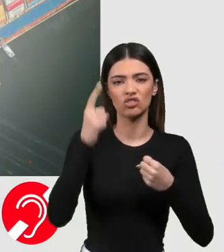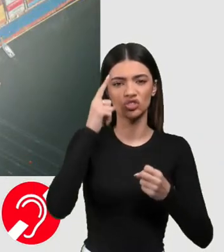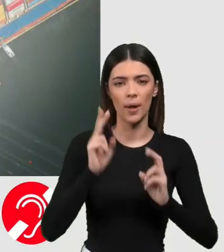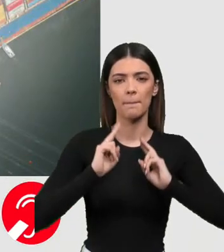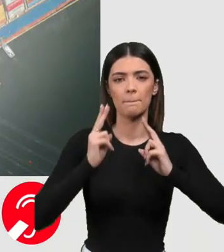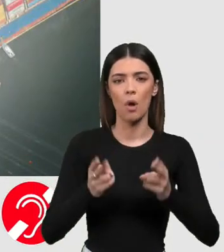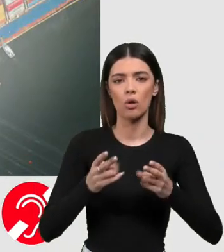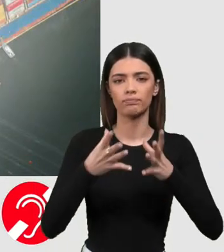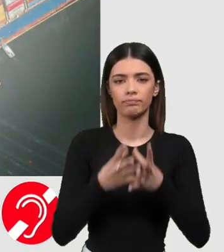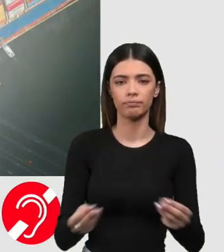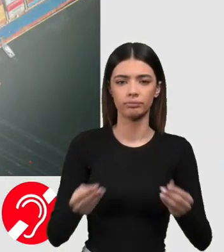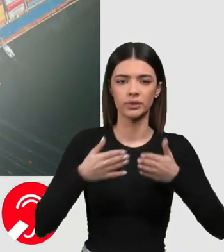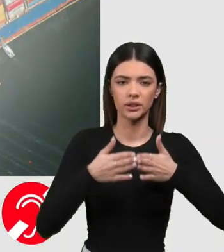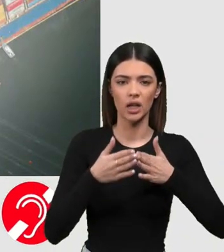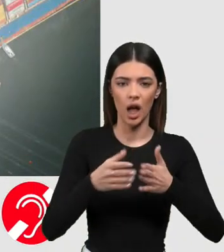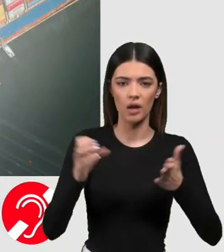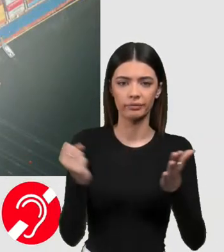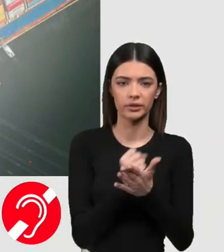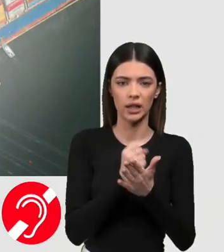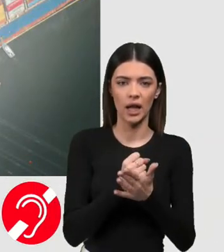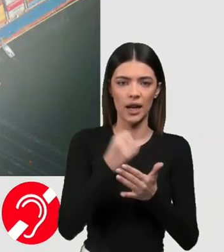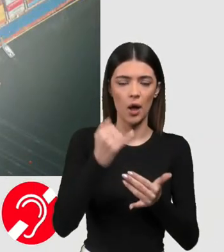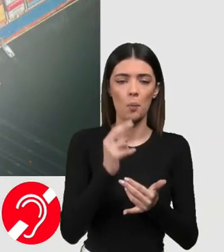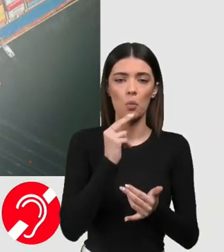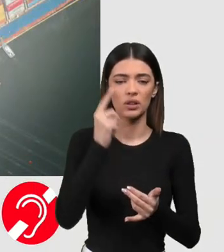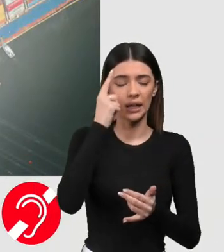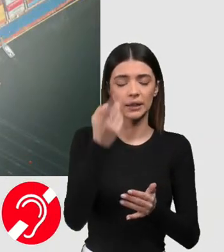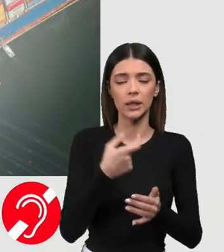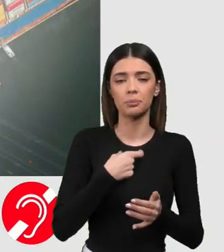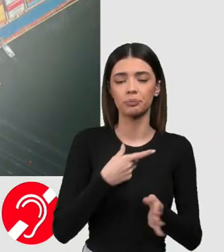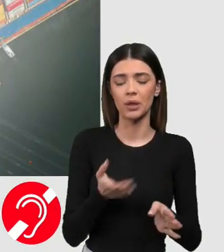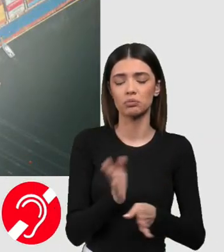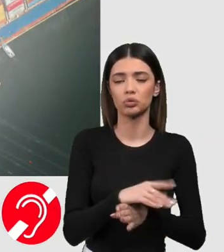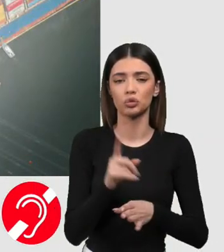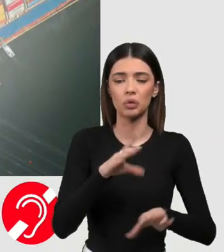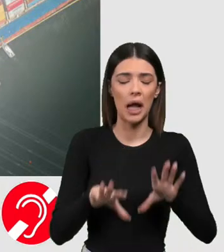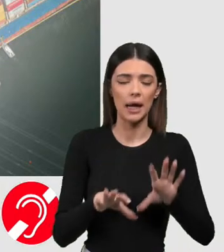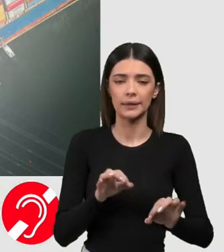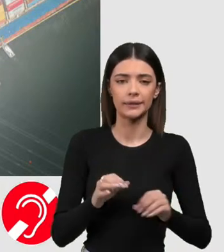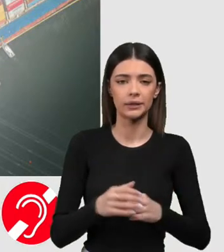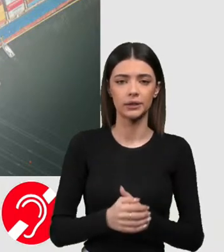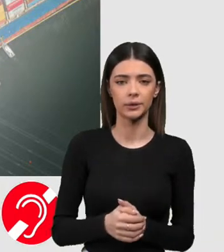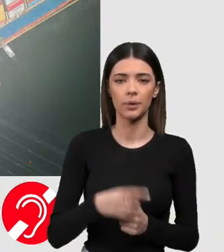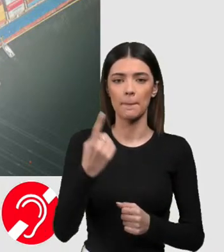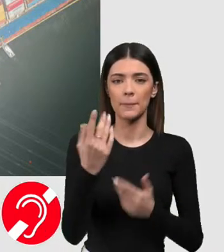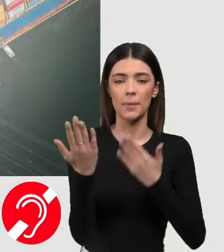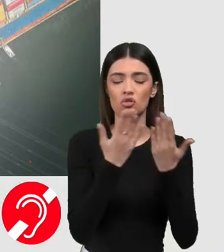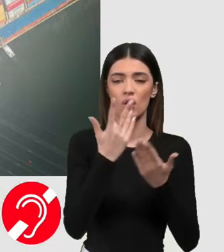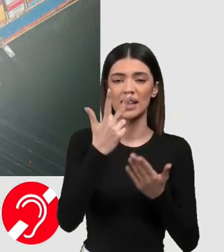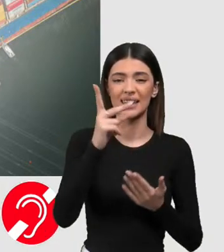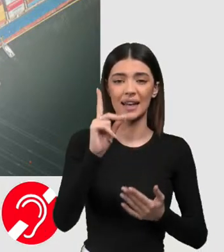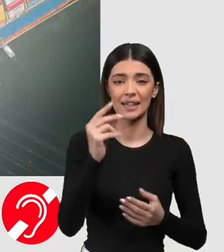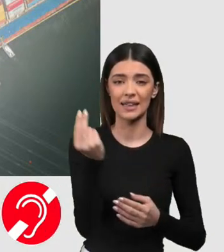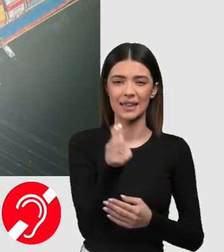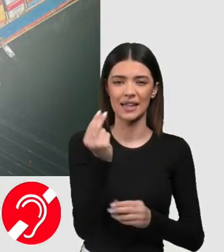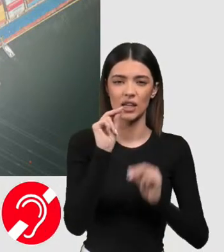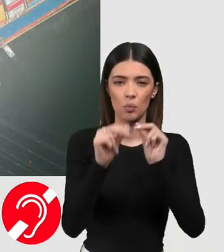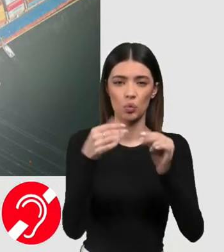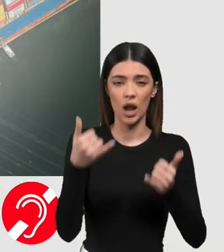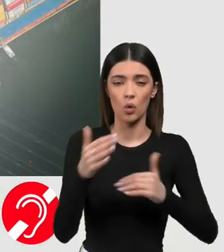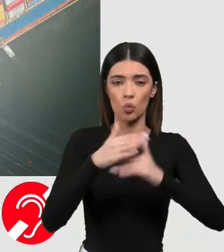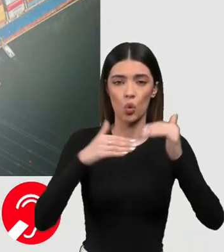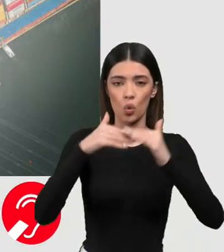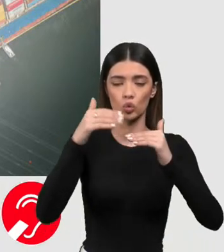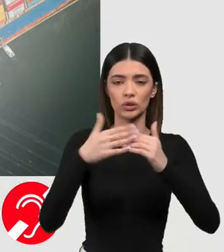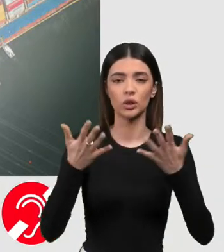în urma accidentului care a dus la prăbușirea podului din Baltimore. Autoritățile presupun că aceste persoane au decedat. Și prima școală, printată 3D, se află